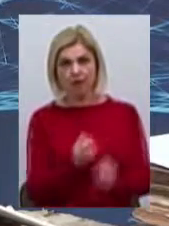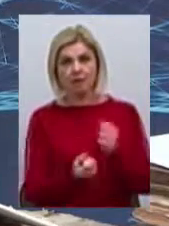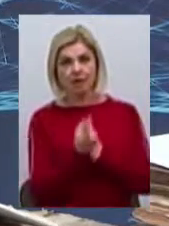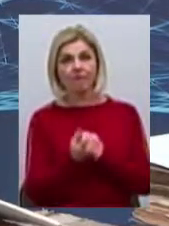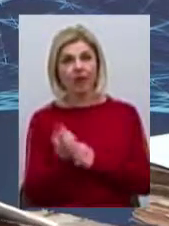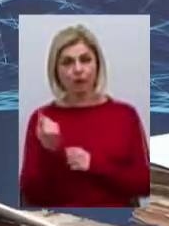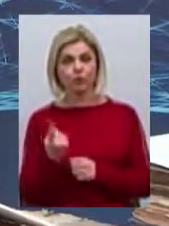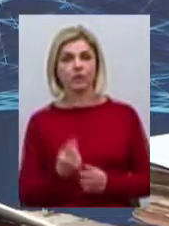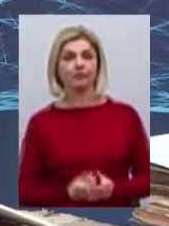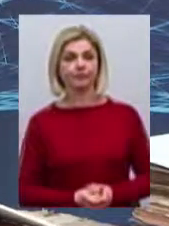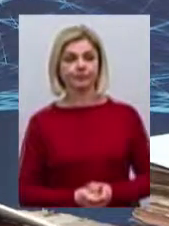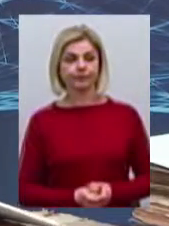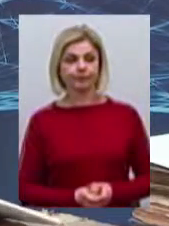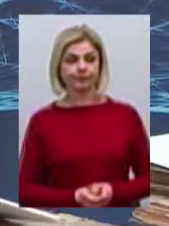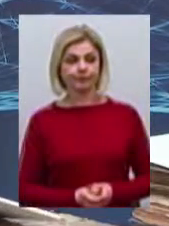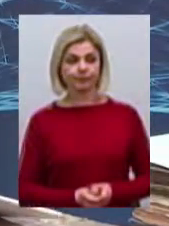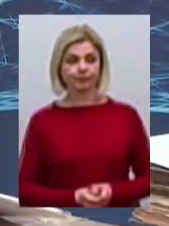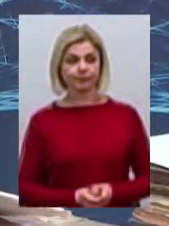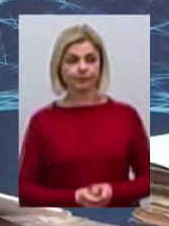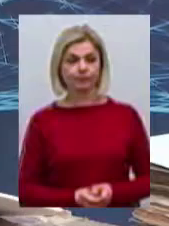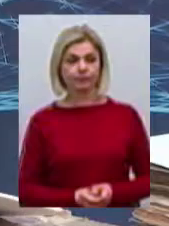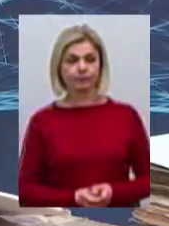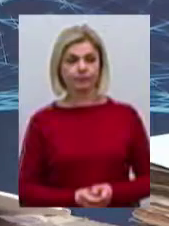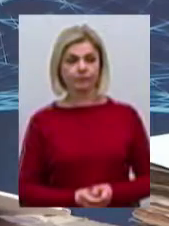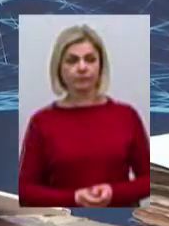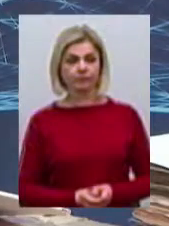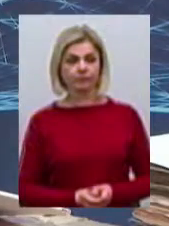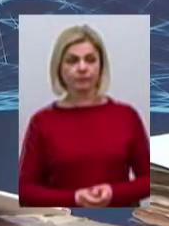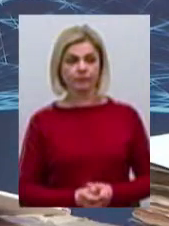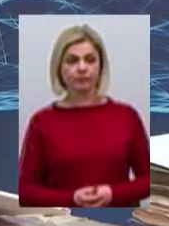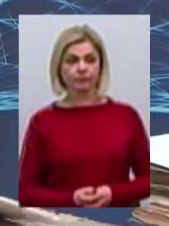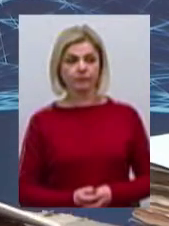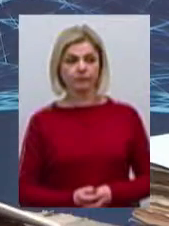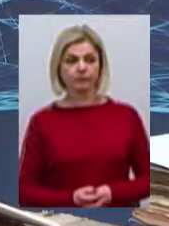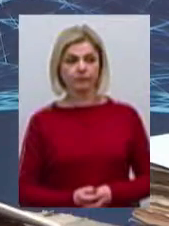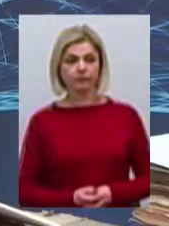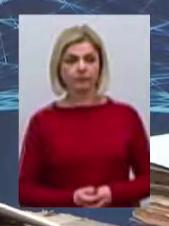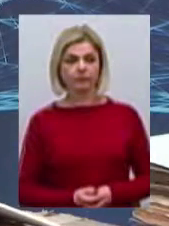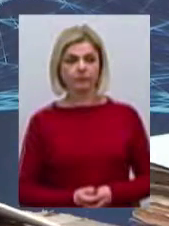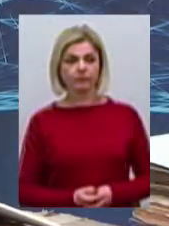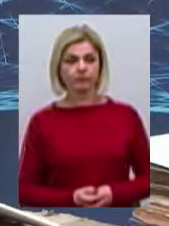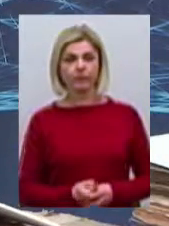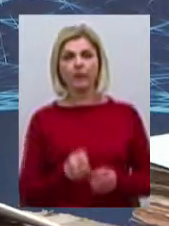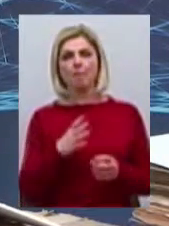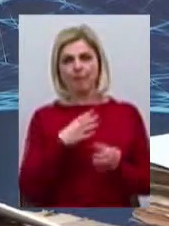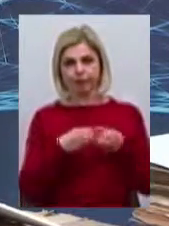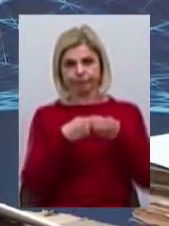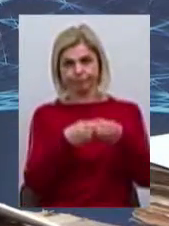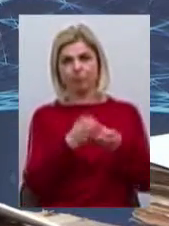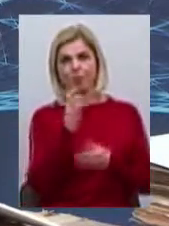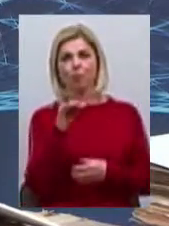на політичній арені. Як тоді голосували? Голосували, вони йшли блоком. І був